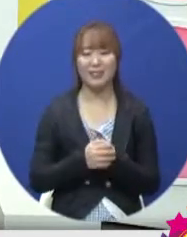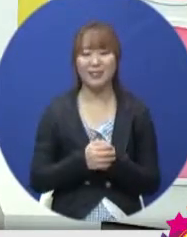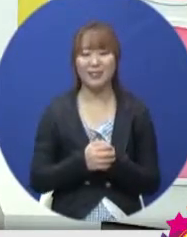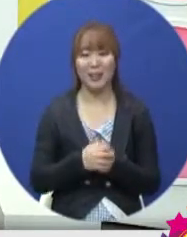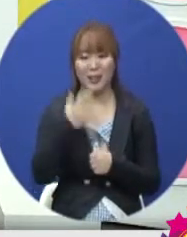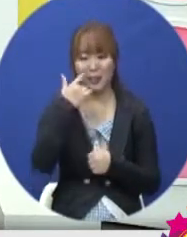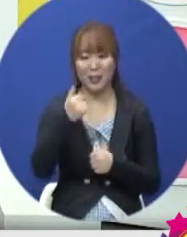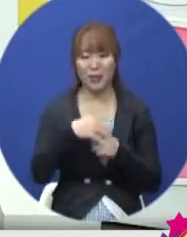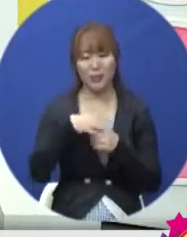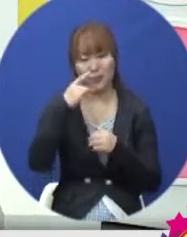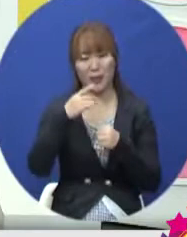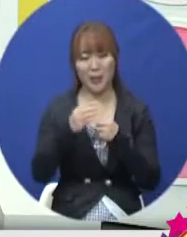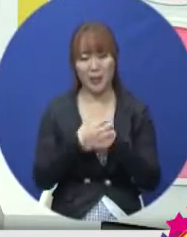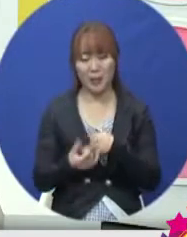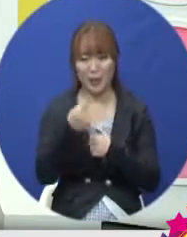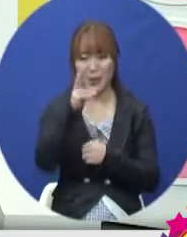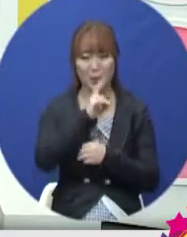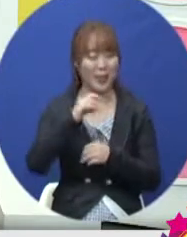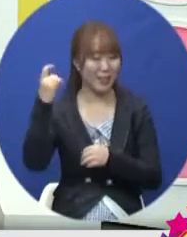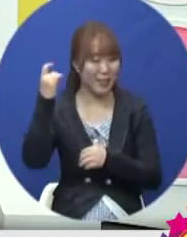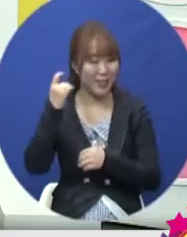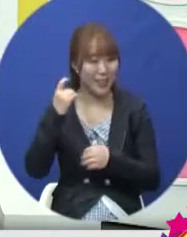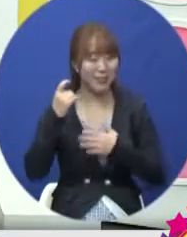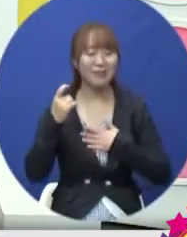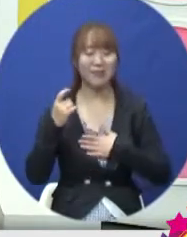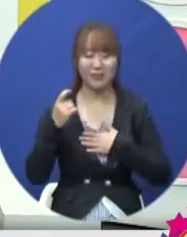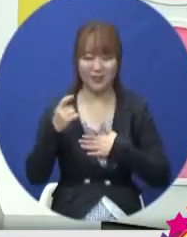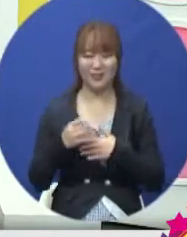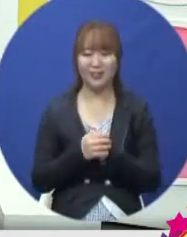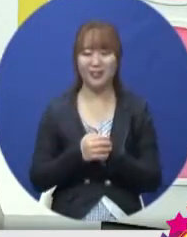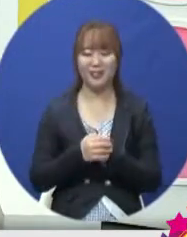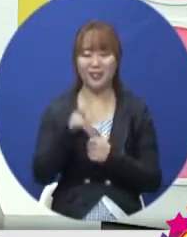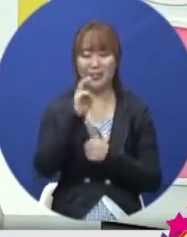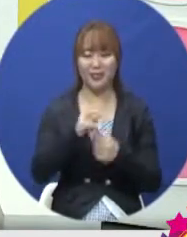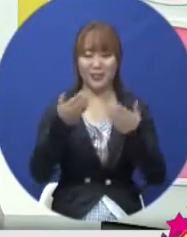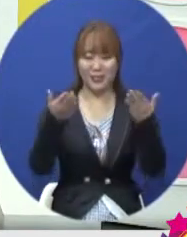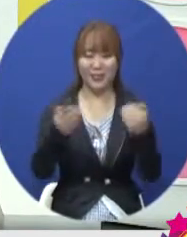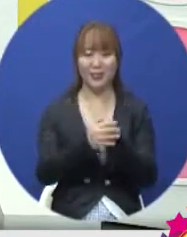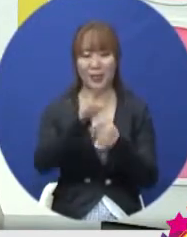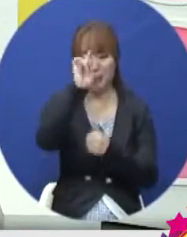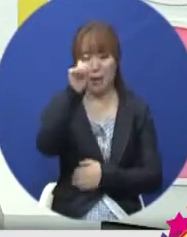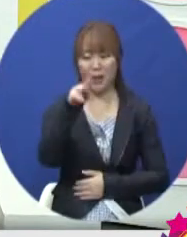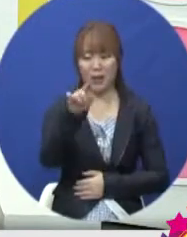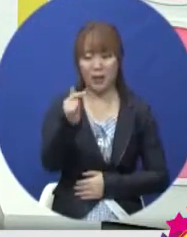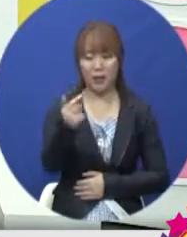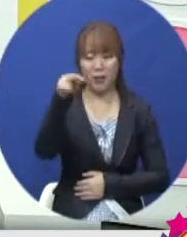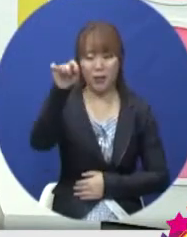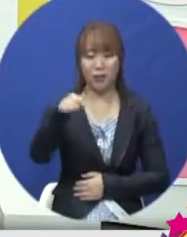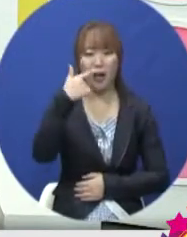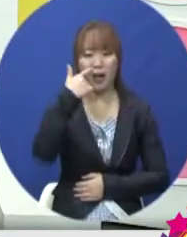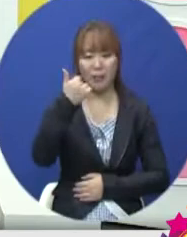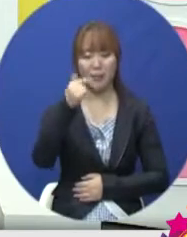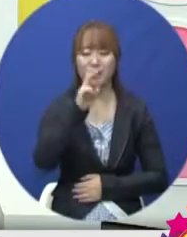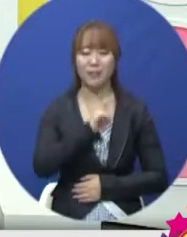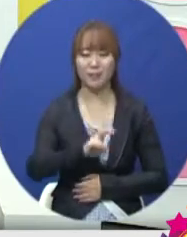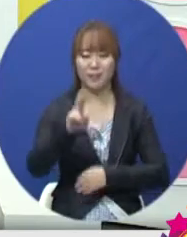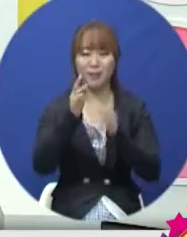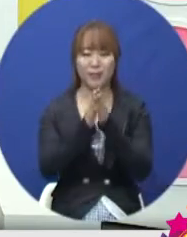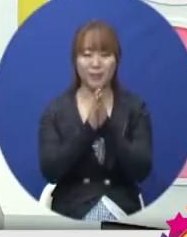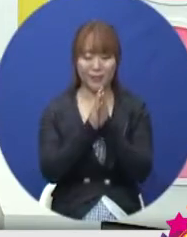네. 알겠습니다, 아버님. 궁금하니까 저희 얼른 들어보도록 할게요. 그러면 예, 예. 자, 음악 들으겠습니다. 박현수 아버님께서